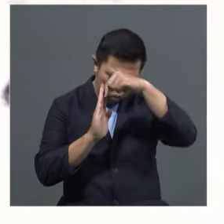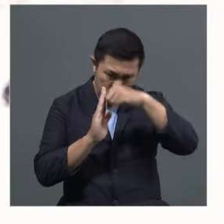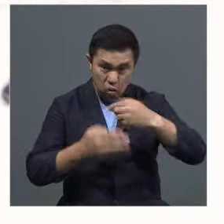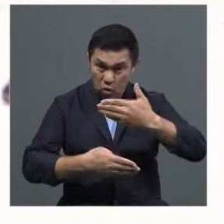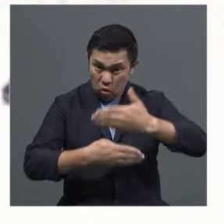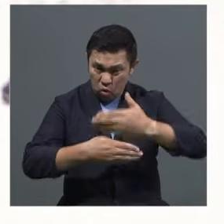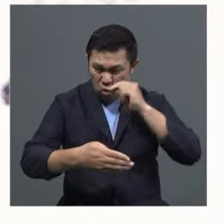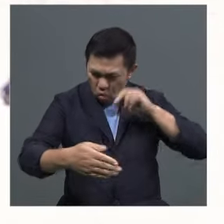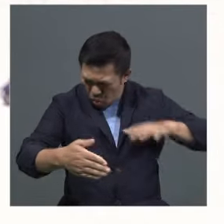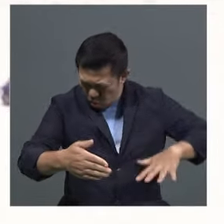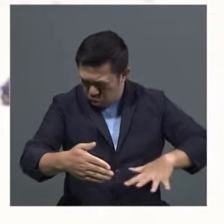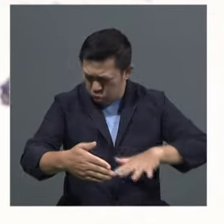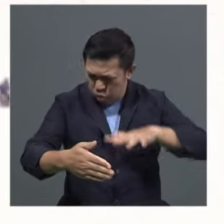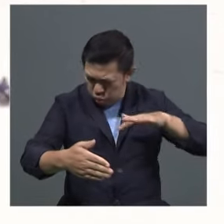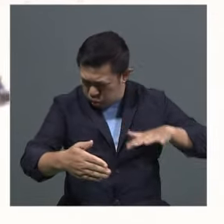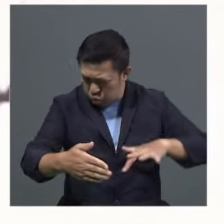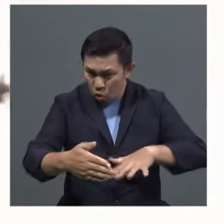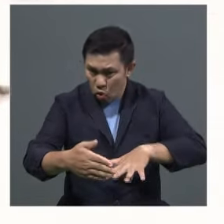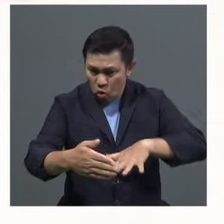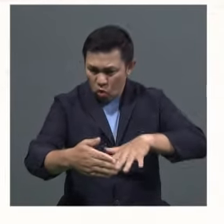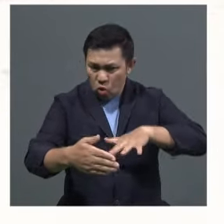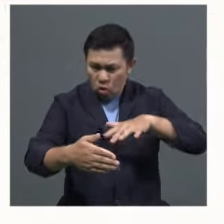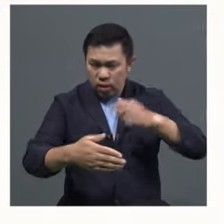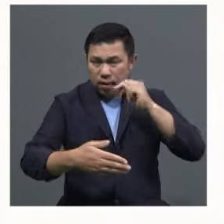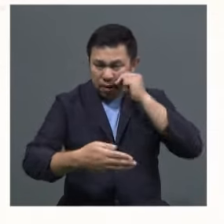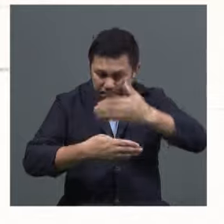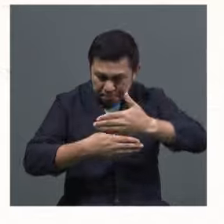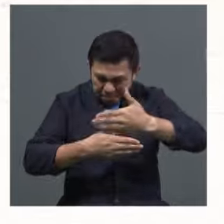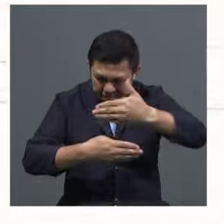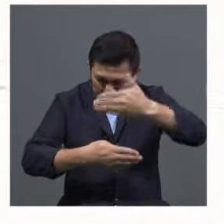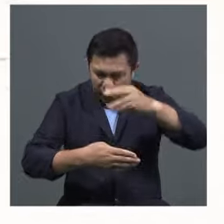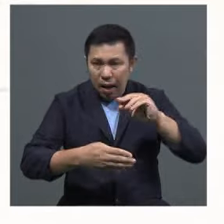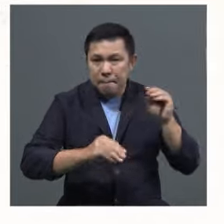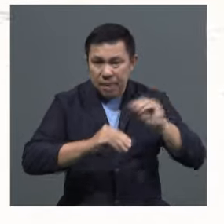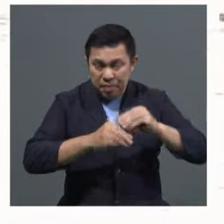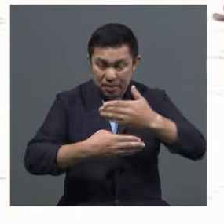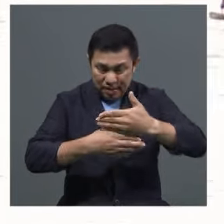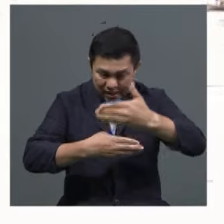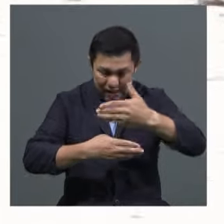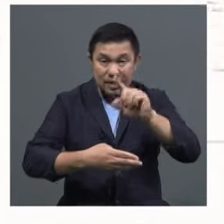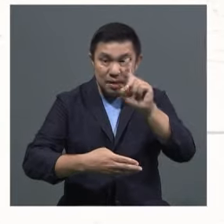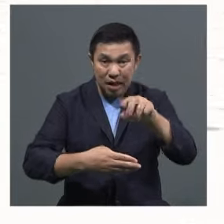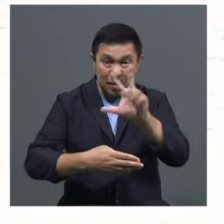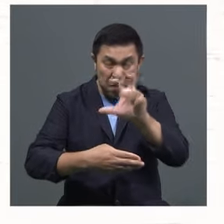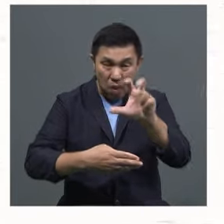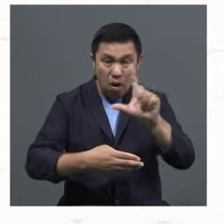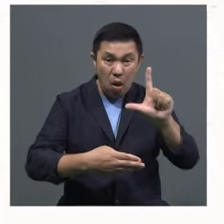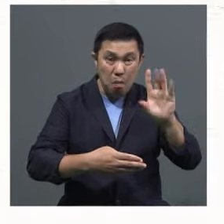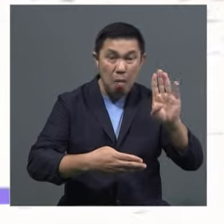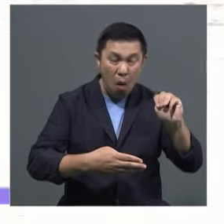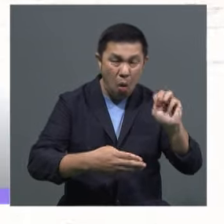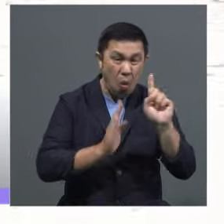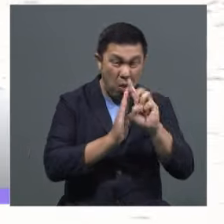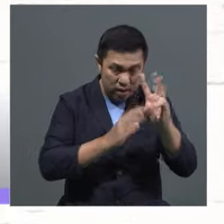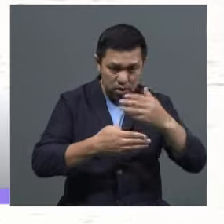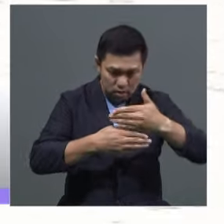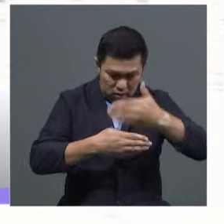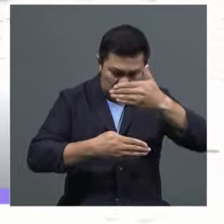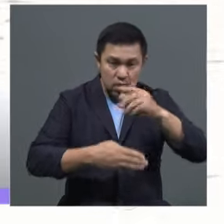าเพิ่มขึ้นอย่างต่อเนื่องนะคะส่งผลให้เขื่อนก็ต้องปรับการระบายน้ำนะคะจาก 1,300 ลูกบาศก์เมตรต่อวินาทีเป็